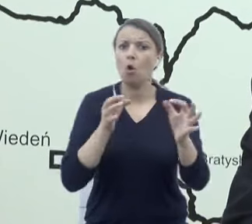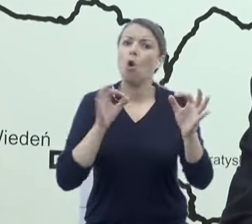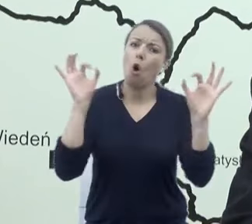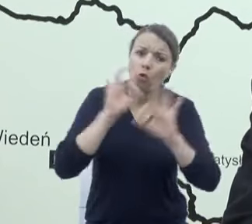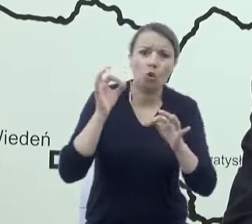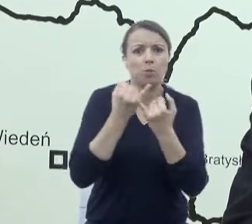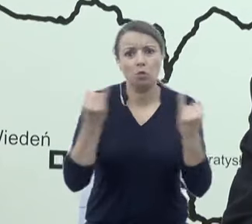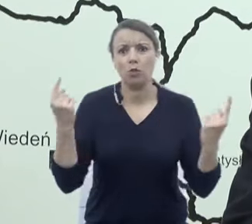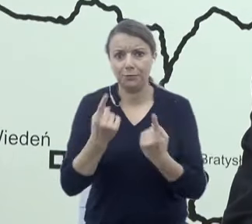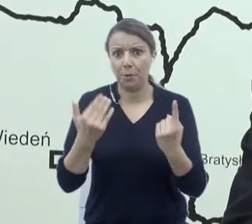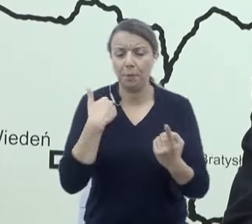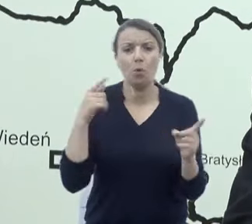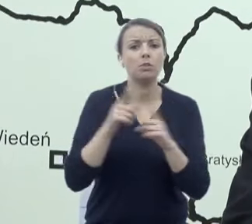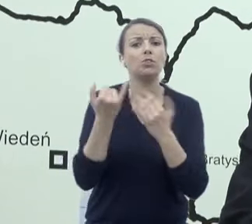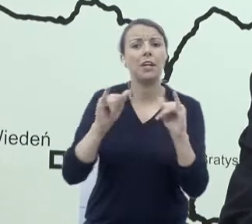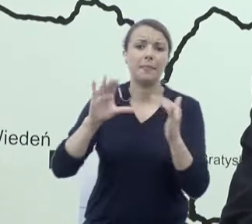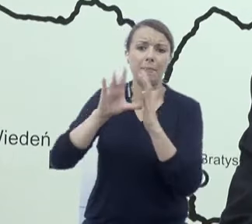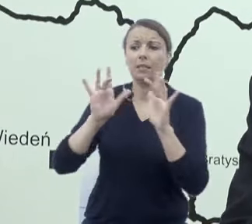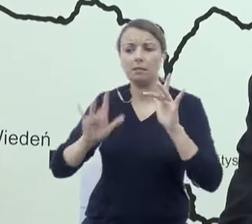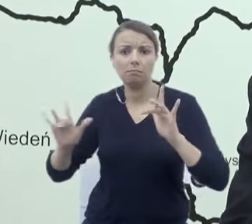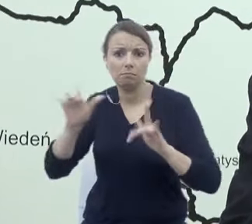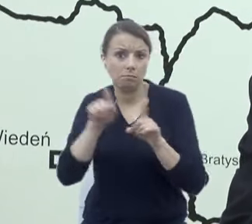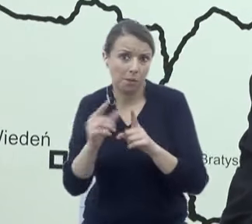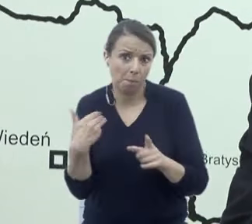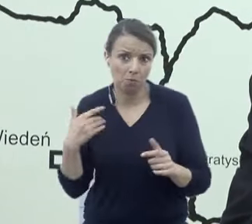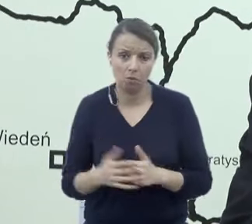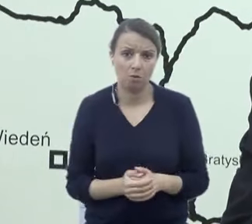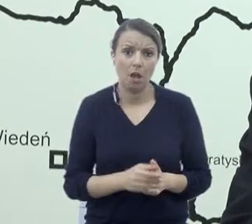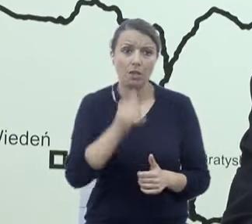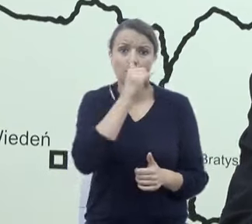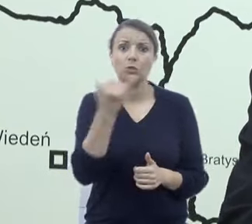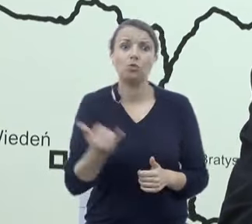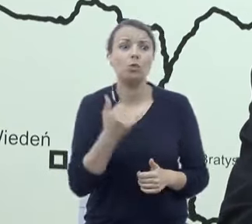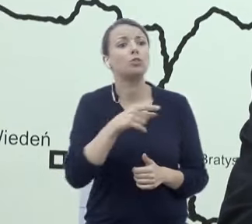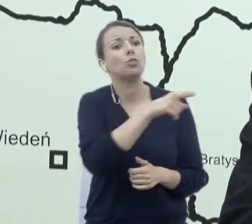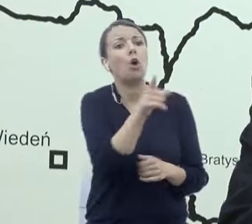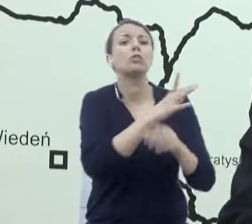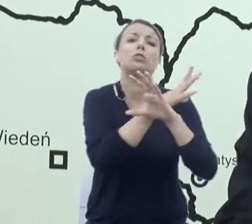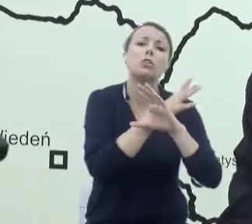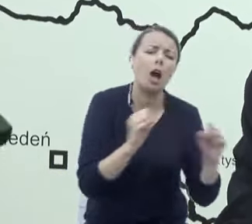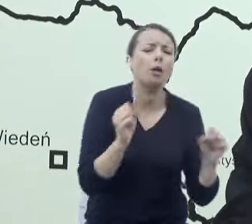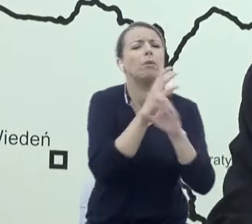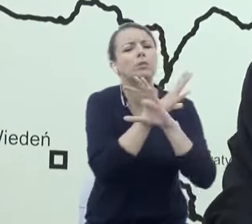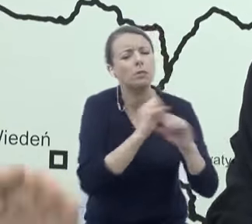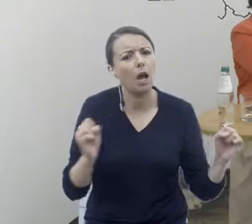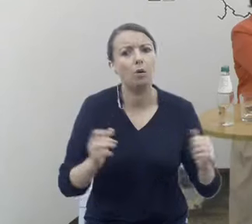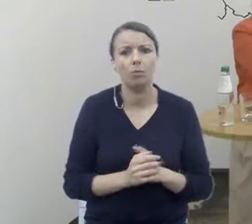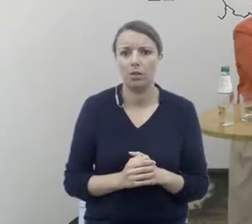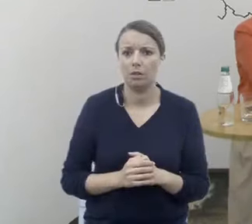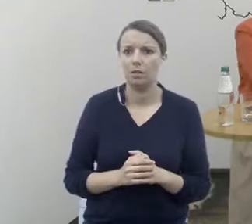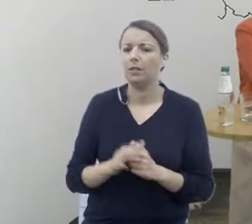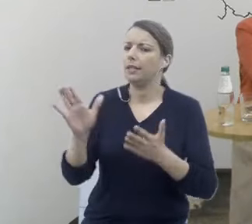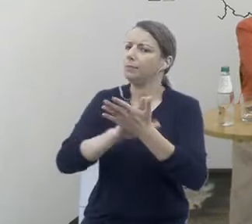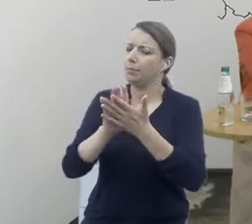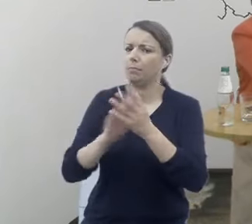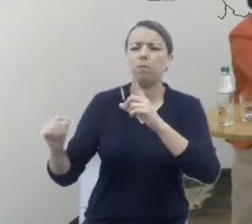w innych miejscowościach tak samo. No ale nie możemy ciągle się nad ich traumą. Przepraszam, nie, my mówimy o musimy tutaj